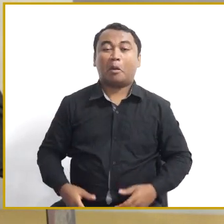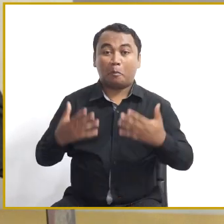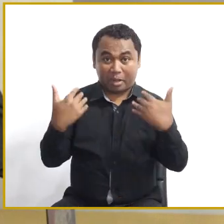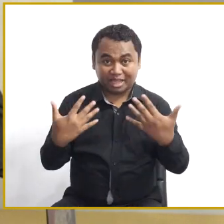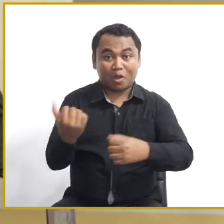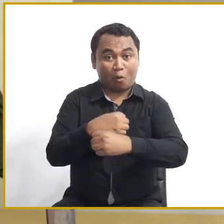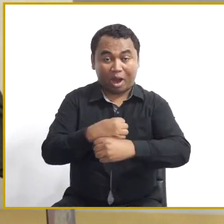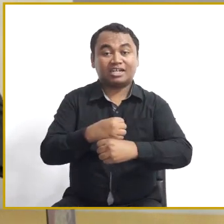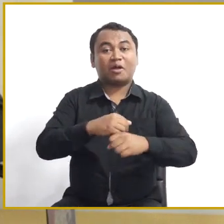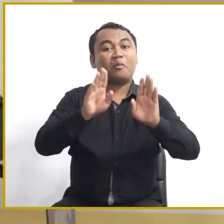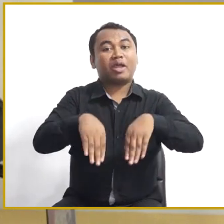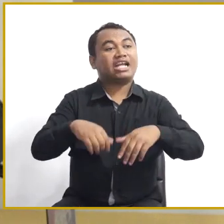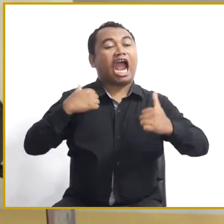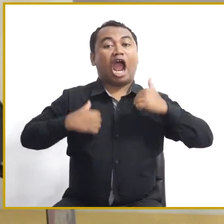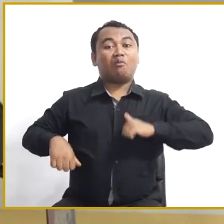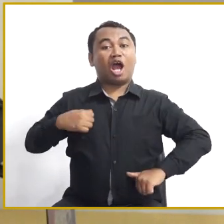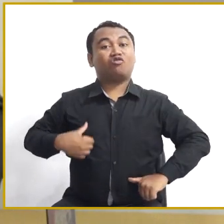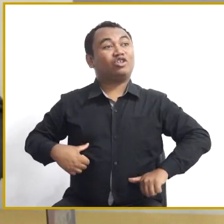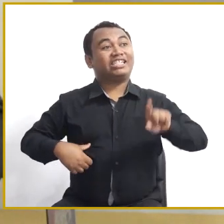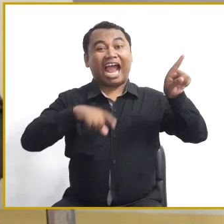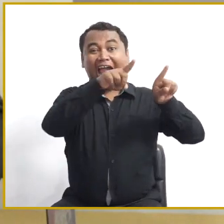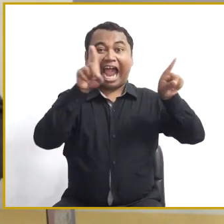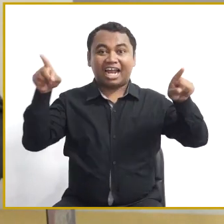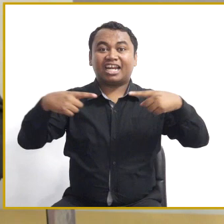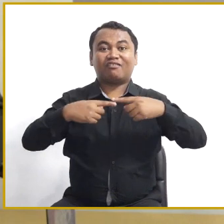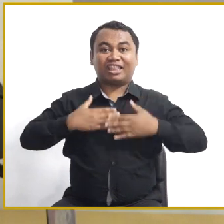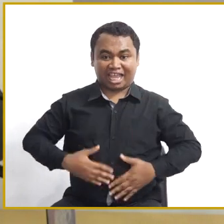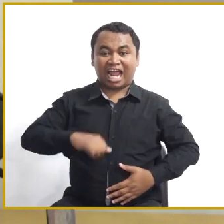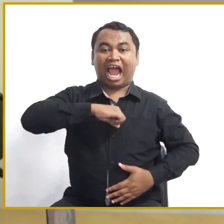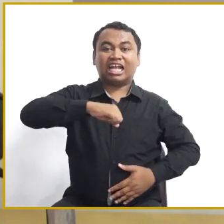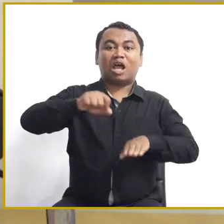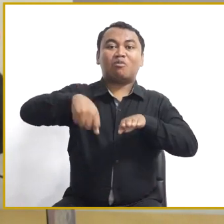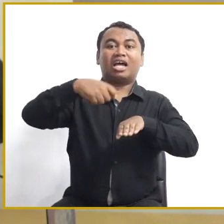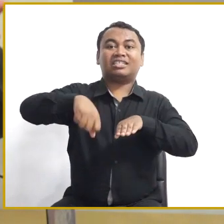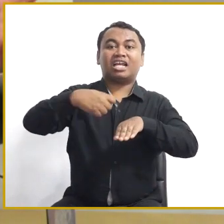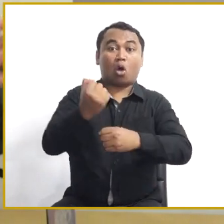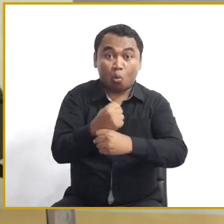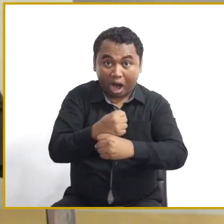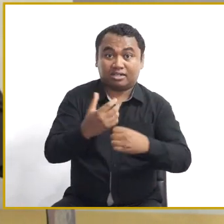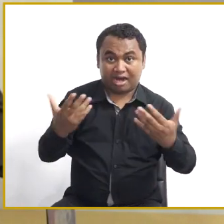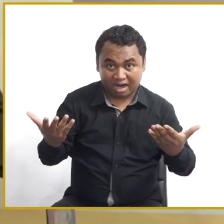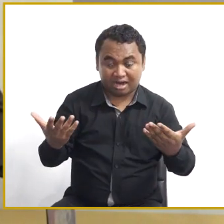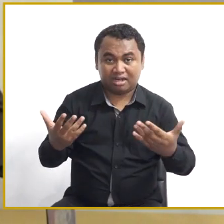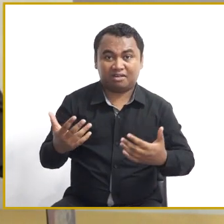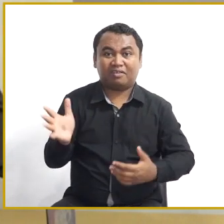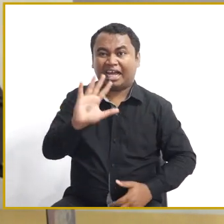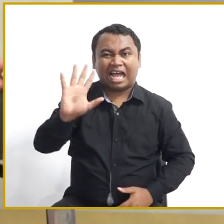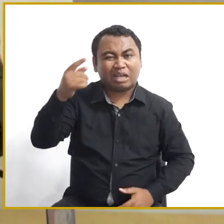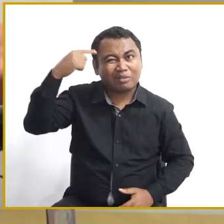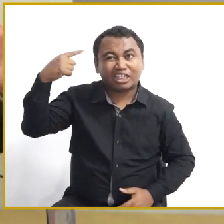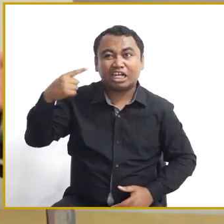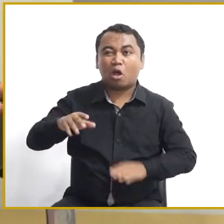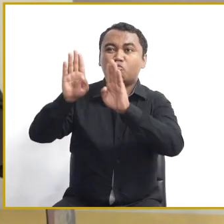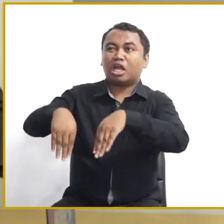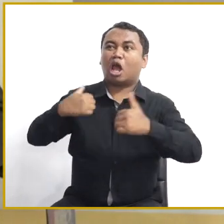mamboly. Fa lasa ohatrany hoe eritreretinay hoe tatsaha. Dia misy ihany koa manana tany kely tsy